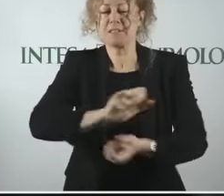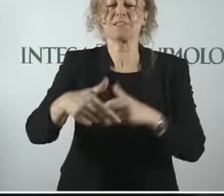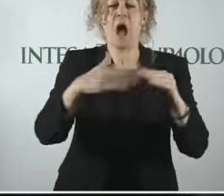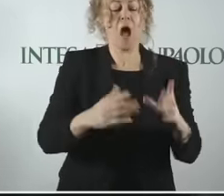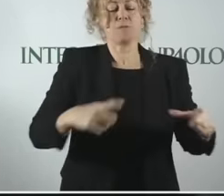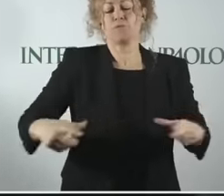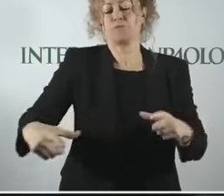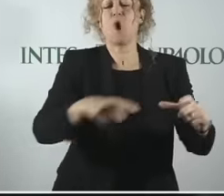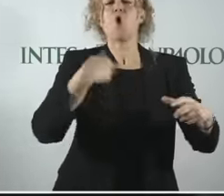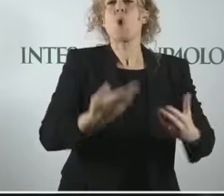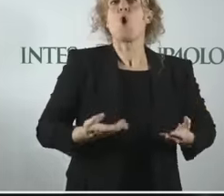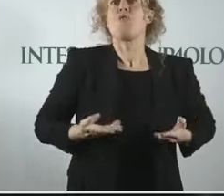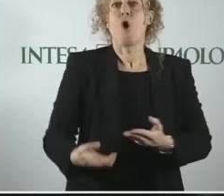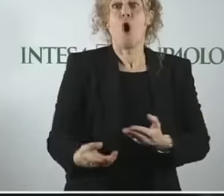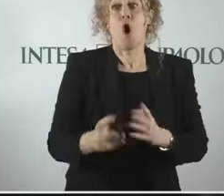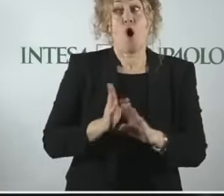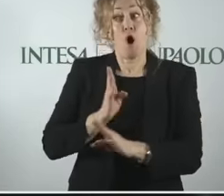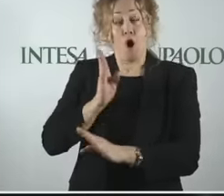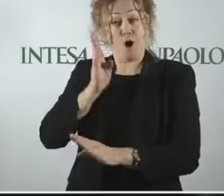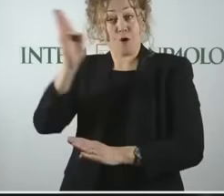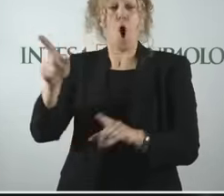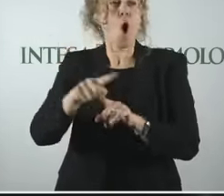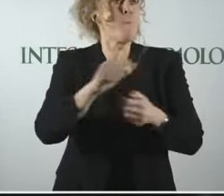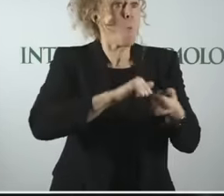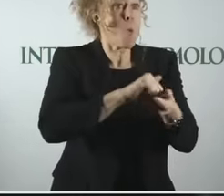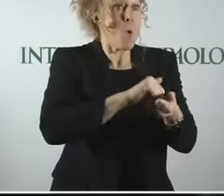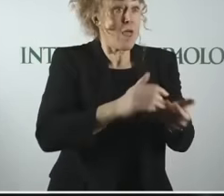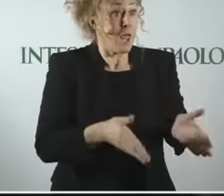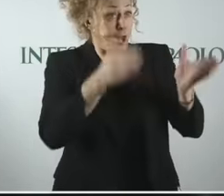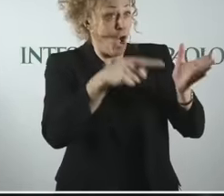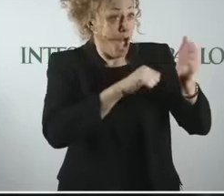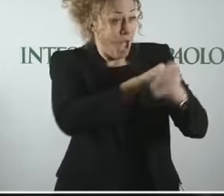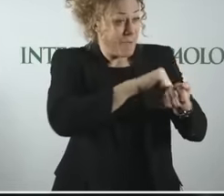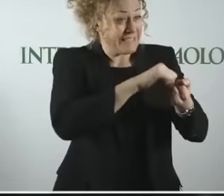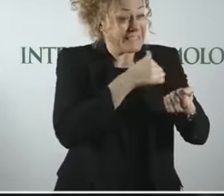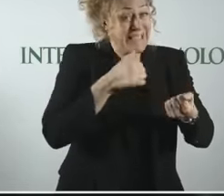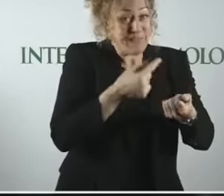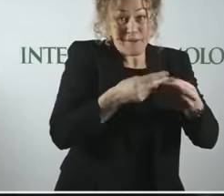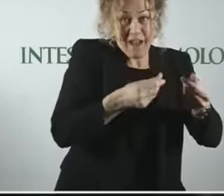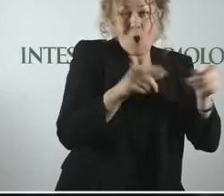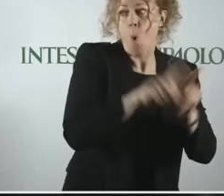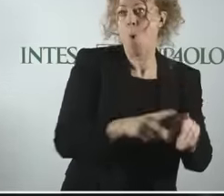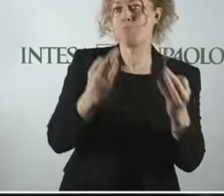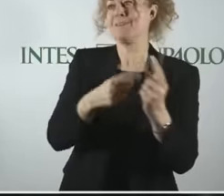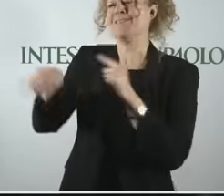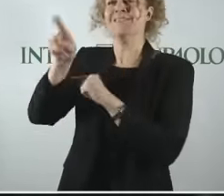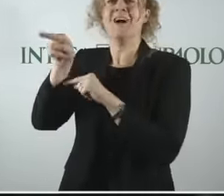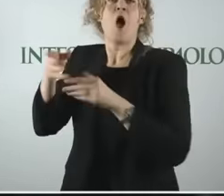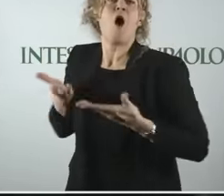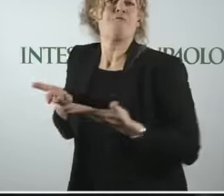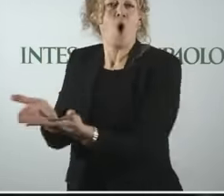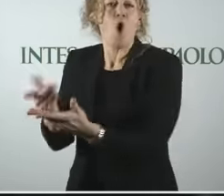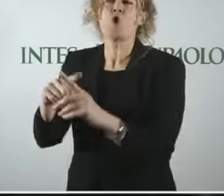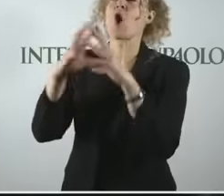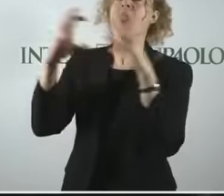e poi vai al forno che come il mulino è un impianto diciamo industriale tra virgolette pubblico